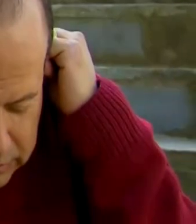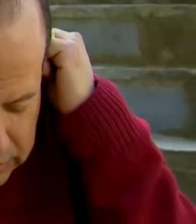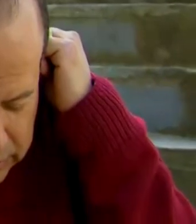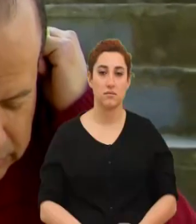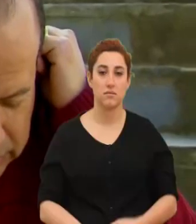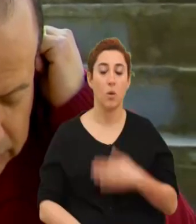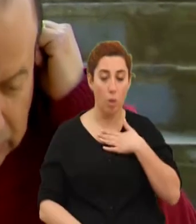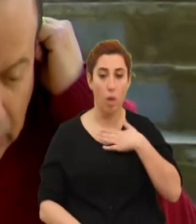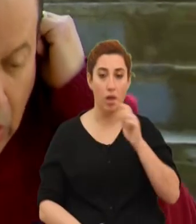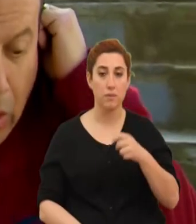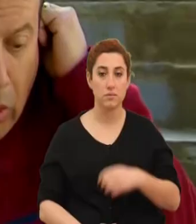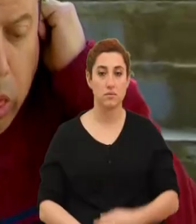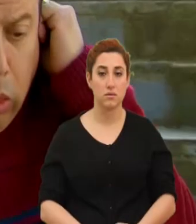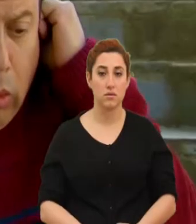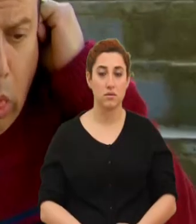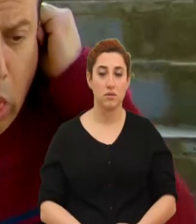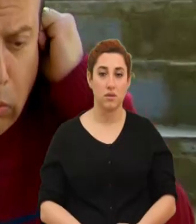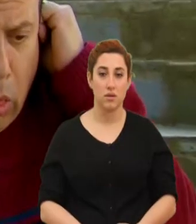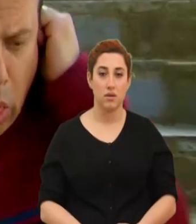dinliyor. Özgürün Şükür Efendi.